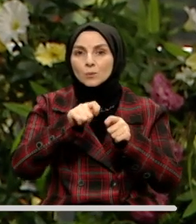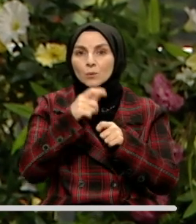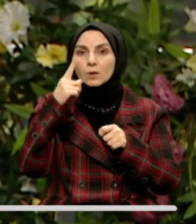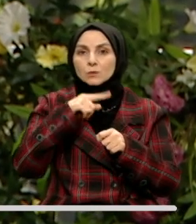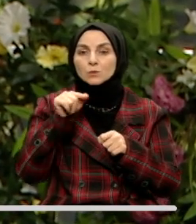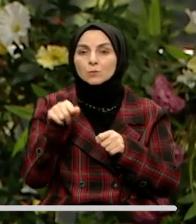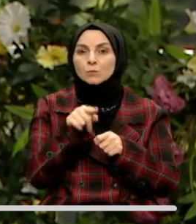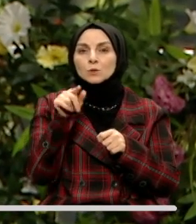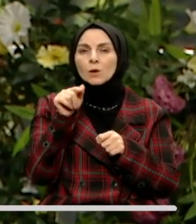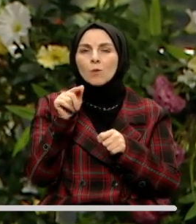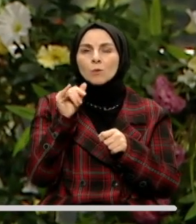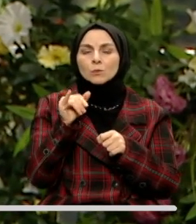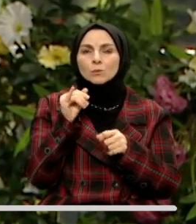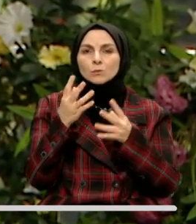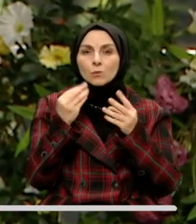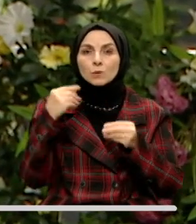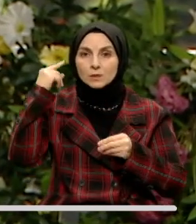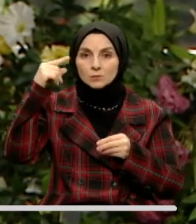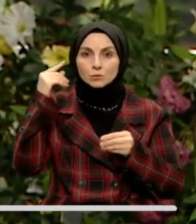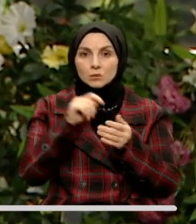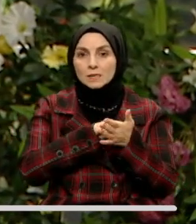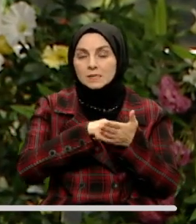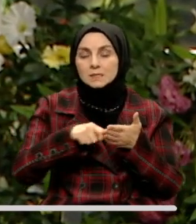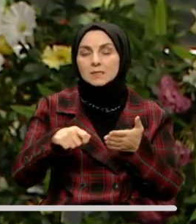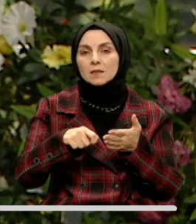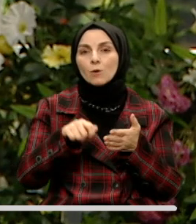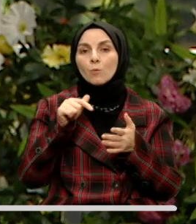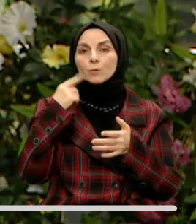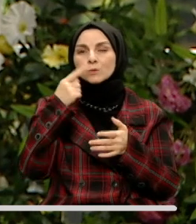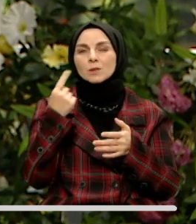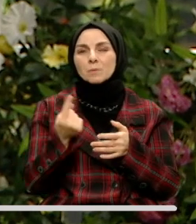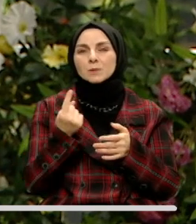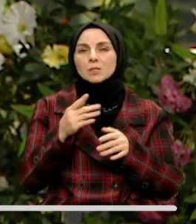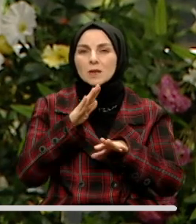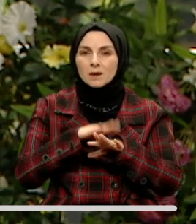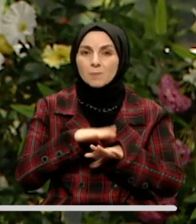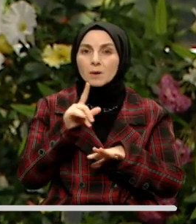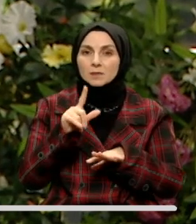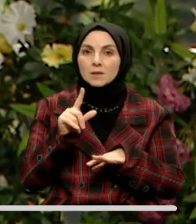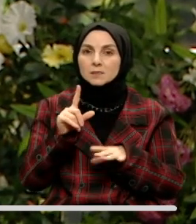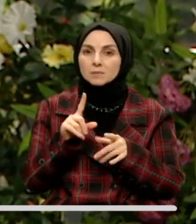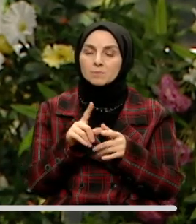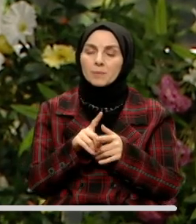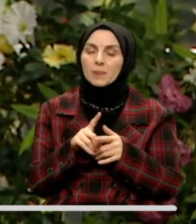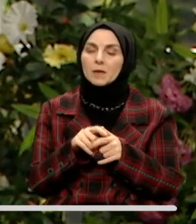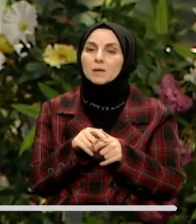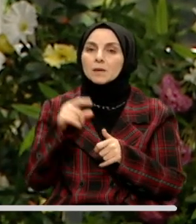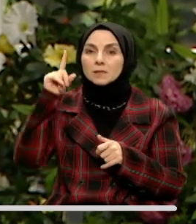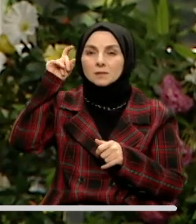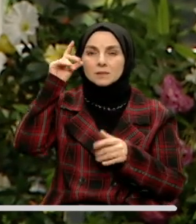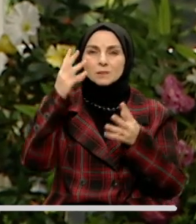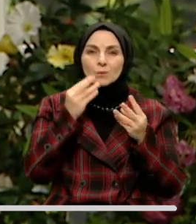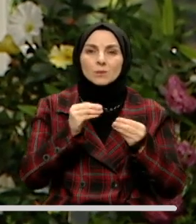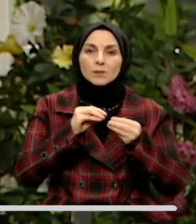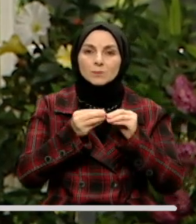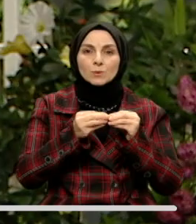siliyor. Rahatlamalarını, regüle olmalarını ve beceriye dönüştürerek bu alanda da zihinsel anlamda sıkıntıları